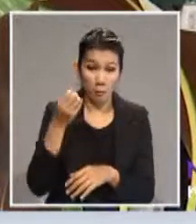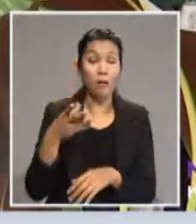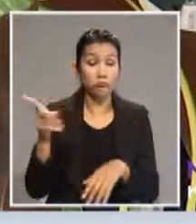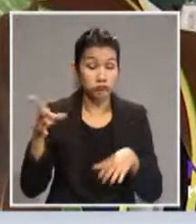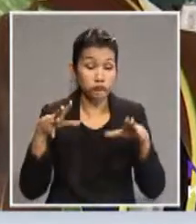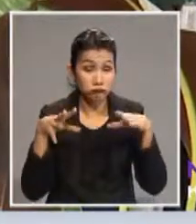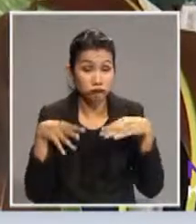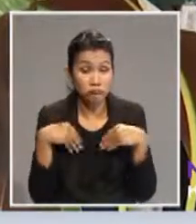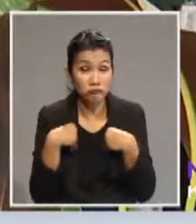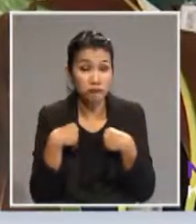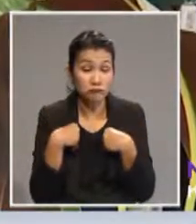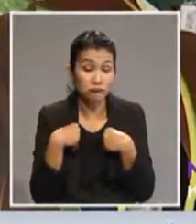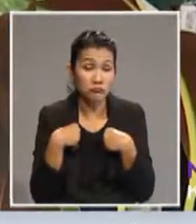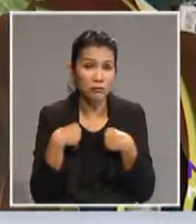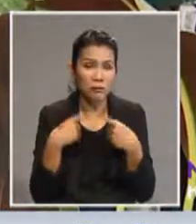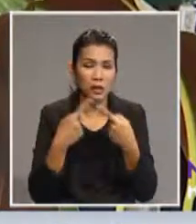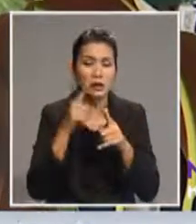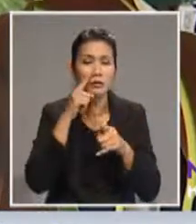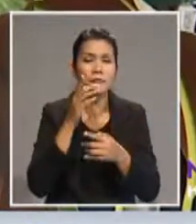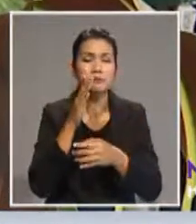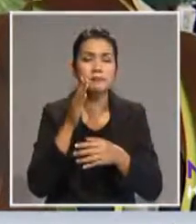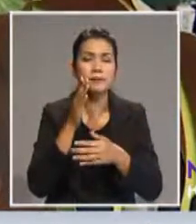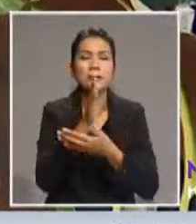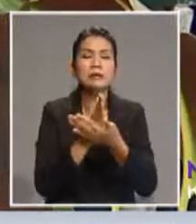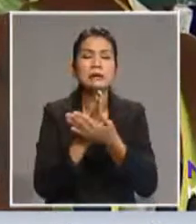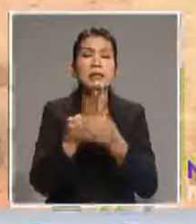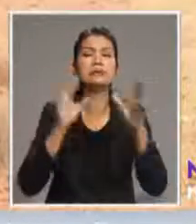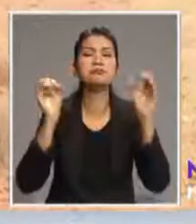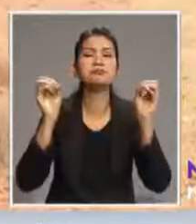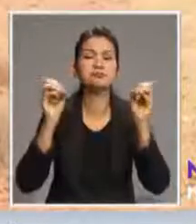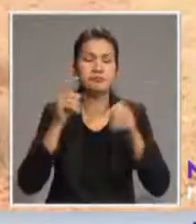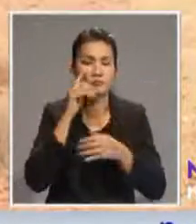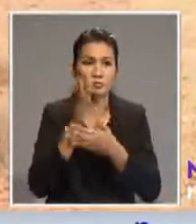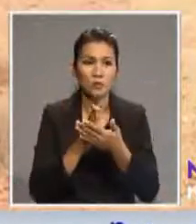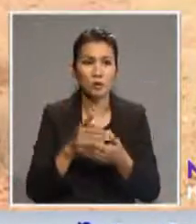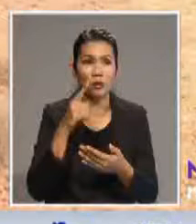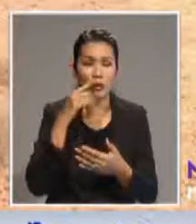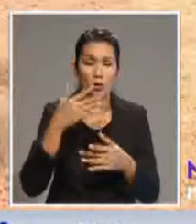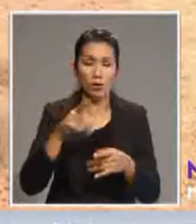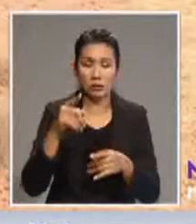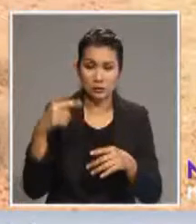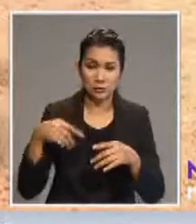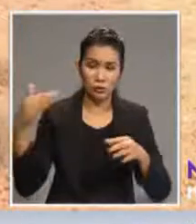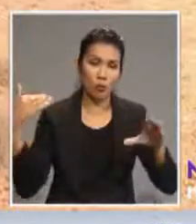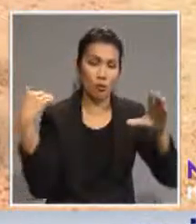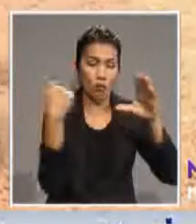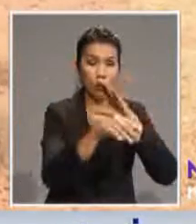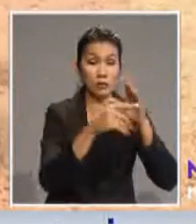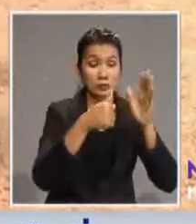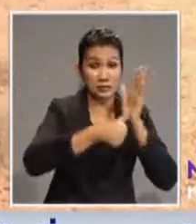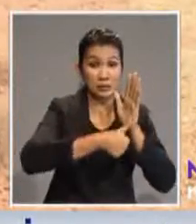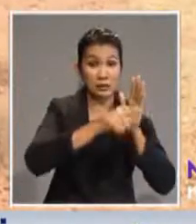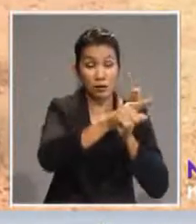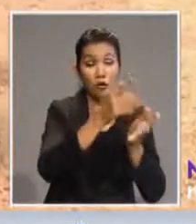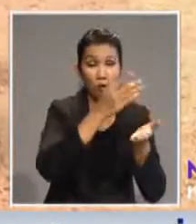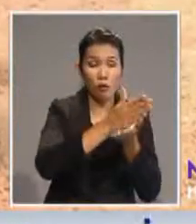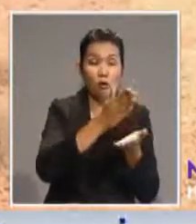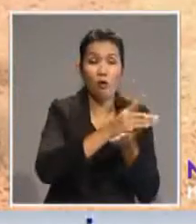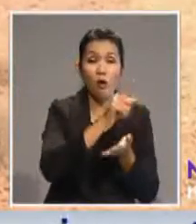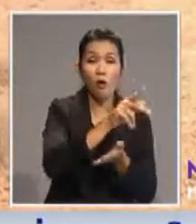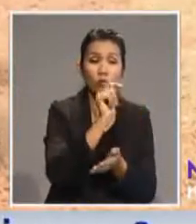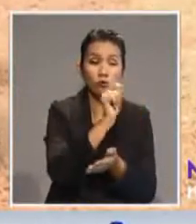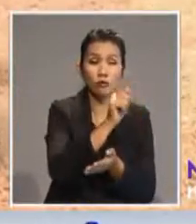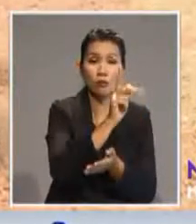เขาก็ยอมครับแต่หมายถึงว่ามันก็พบกันครึ่งทางอะไรประมาณนี ้อ๋อพอเขาโอนมาเป็นหนี้ทกสเงิน 100,000 เขาต้องชำระ